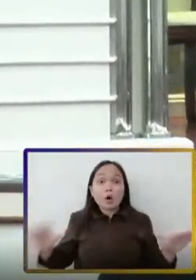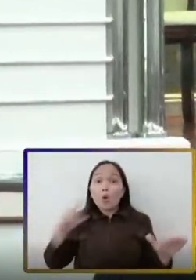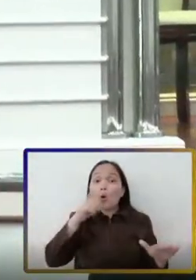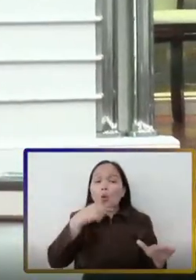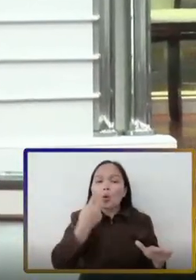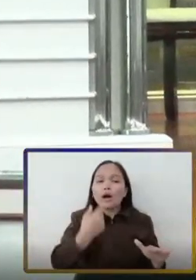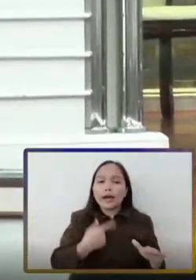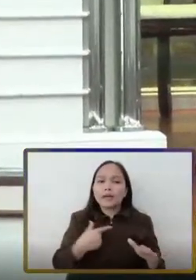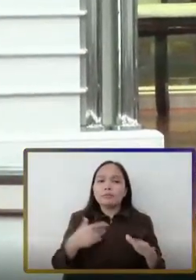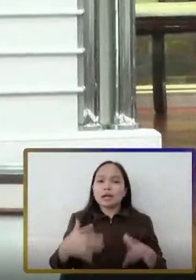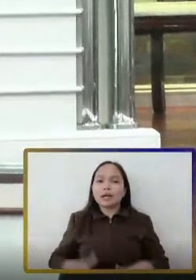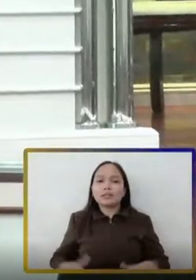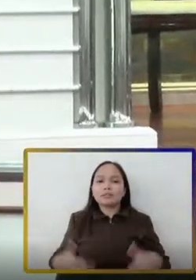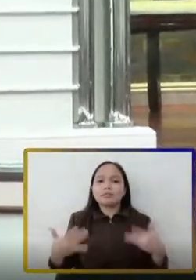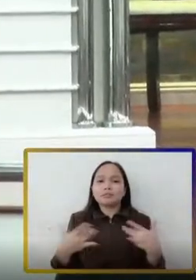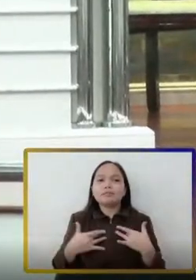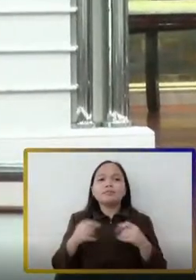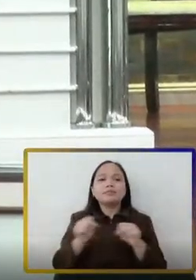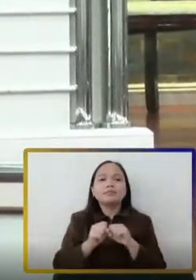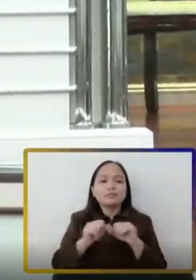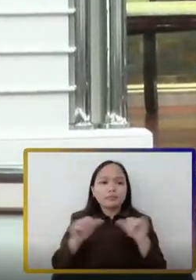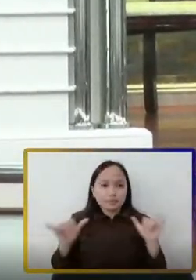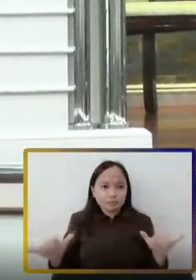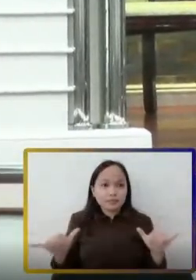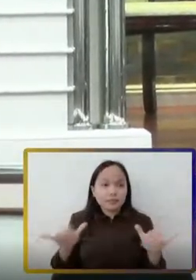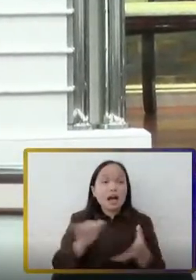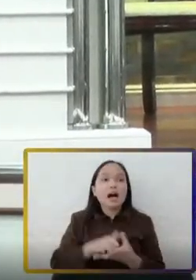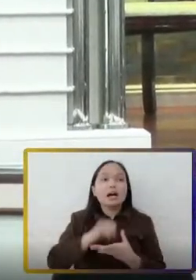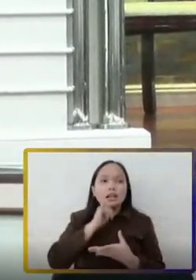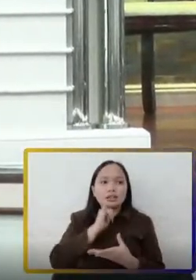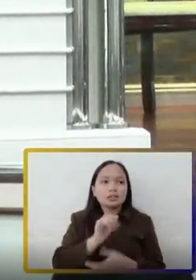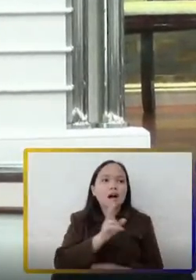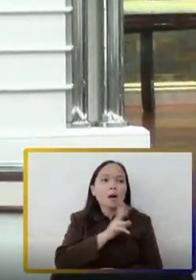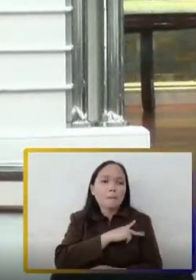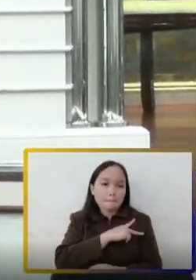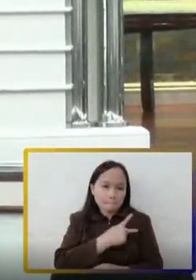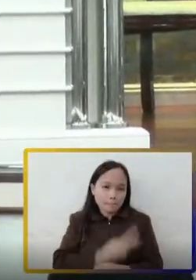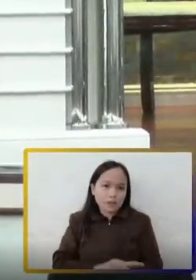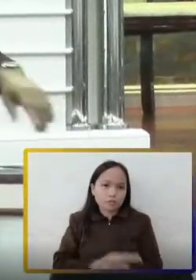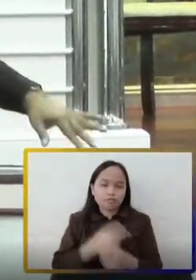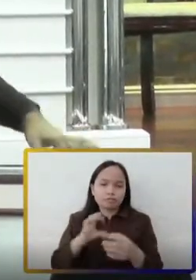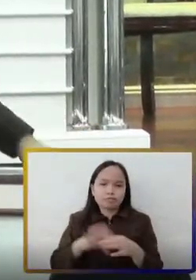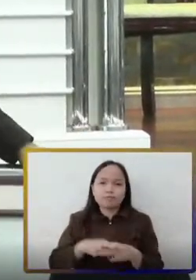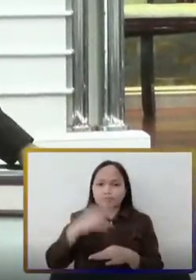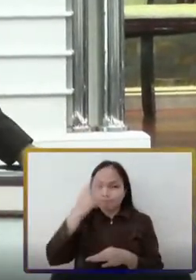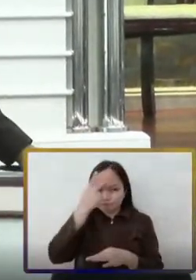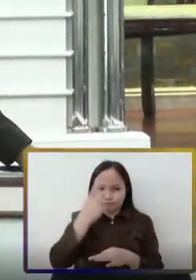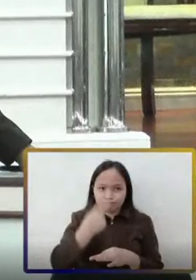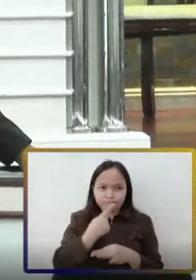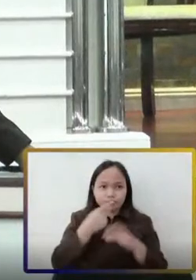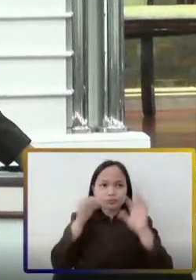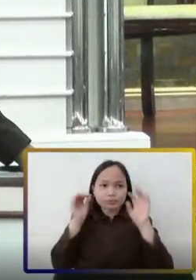system sa buhay. That is the power of parenting.